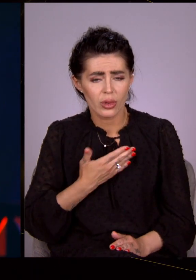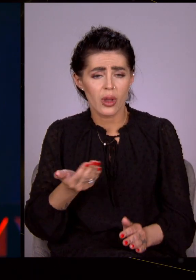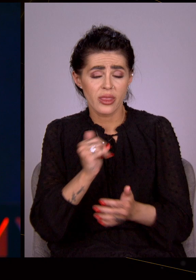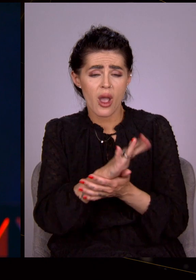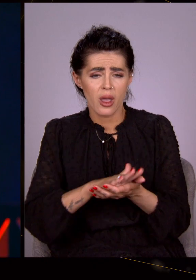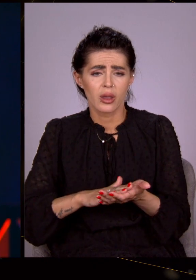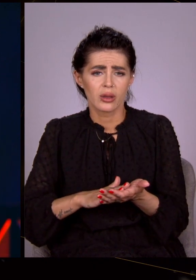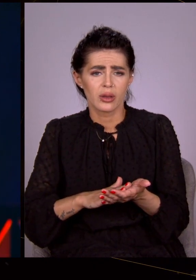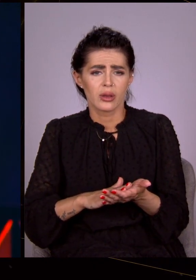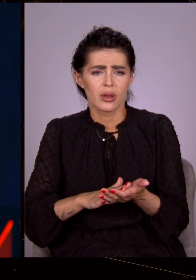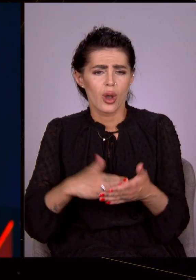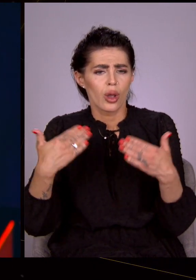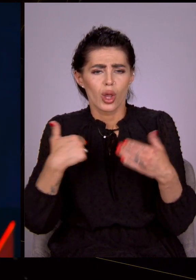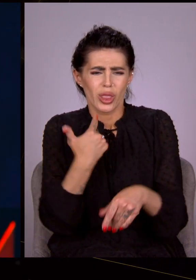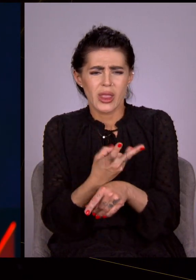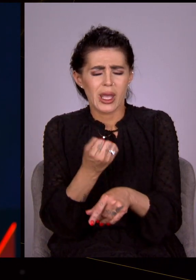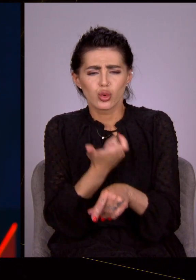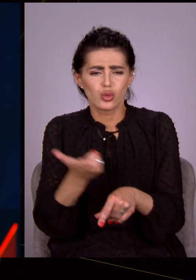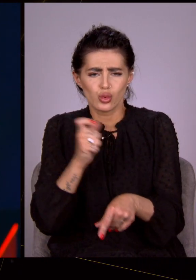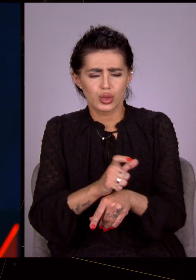я не дуже пам'ятаю.